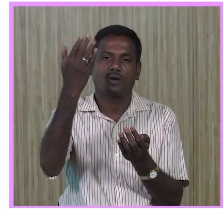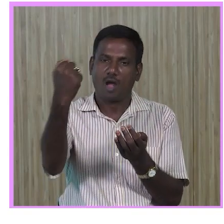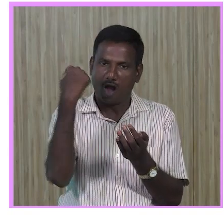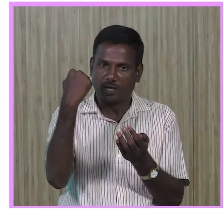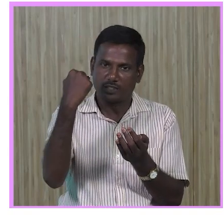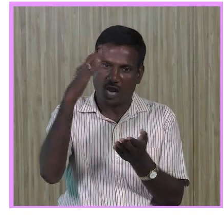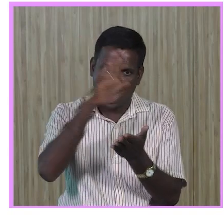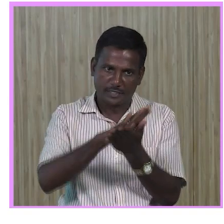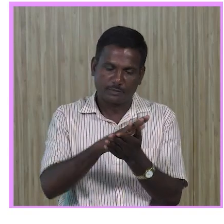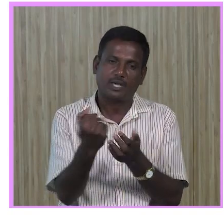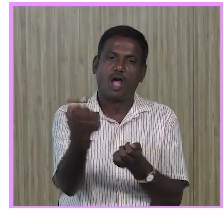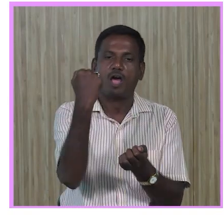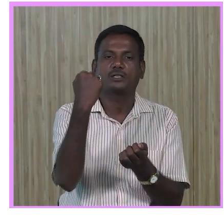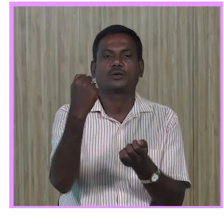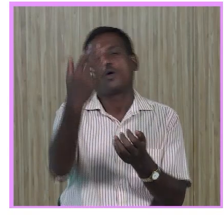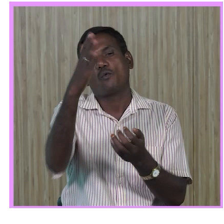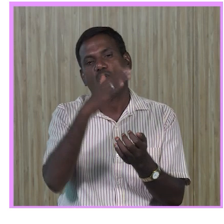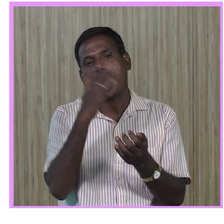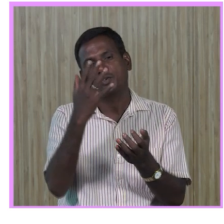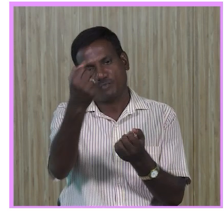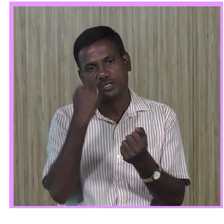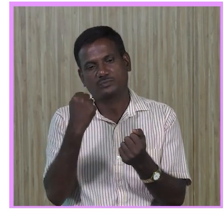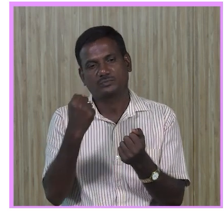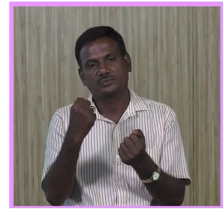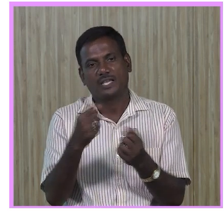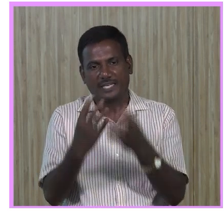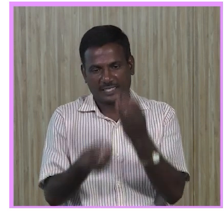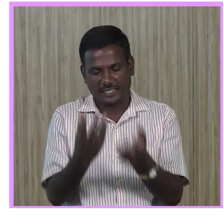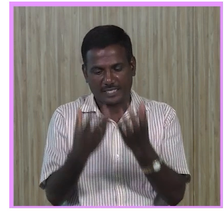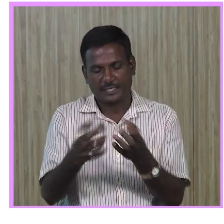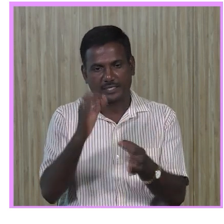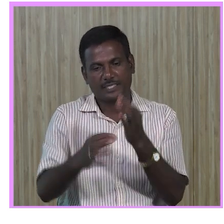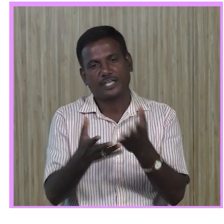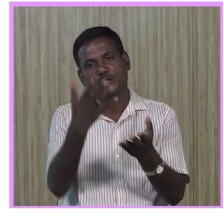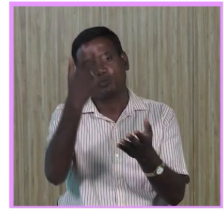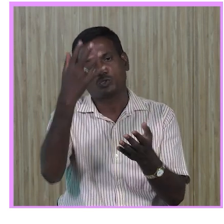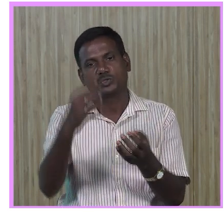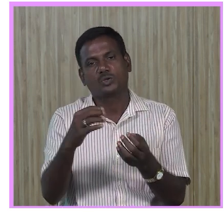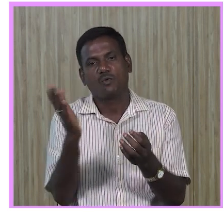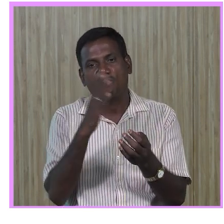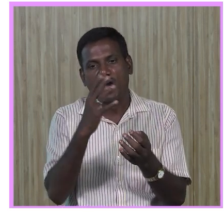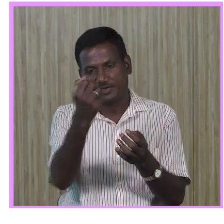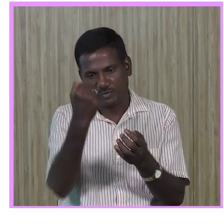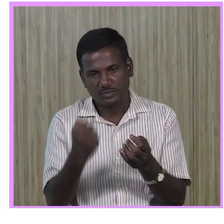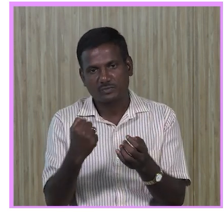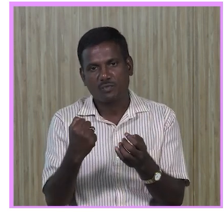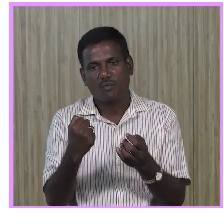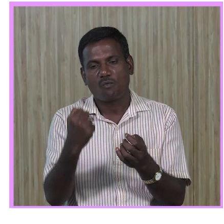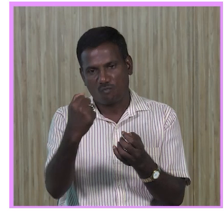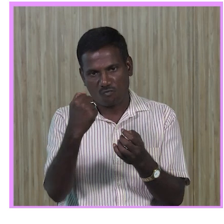ஆற்றல் உருவாகும், வாயு வரும். எரியும்போது ஒரு வாயு உருவாகும், அந்த